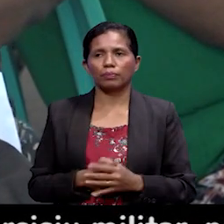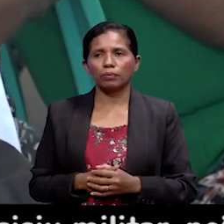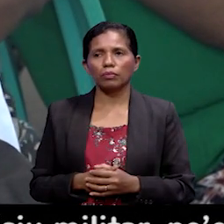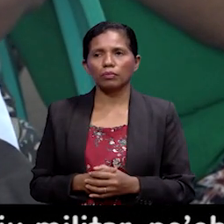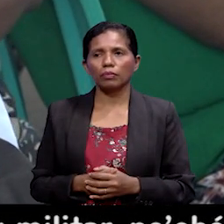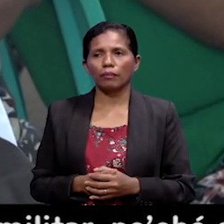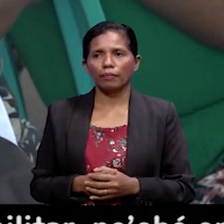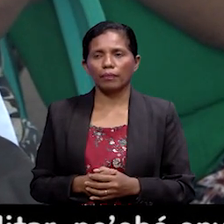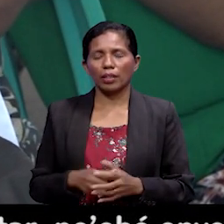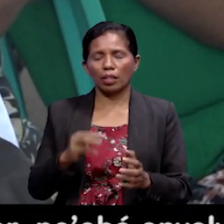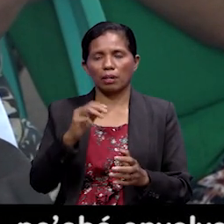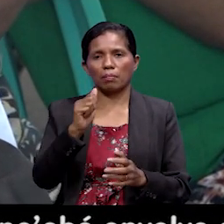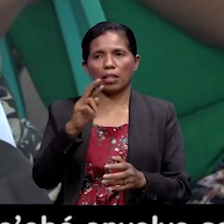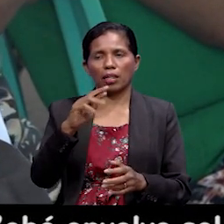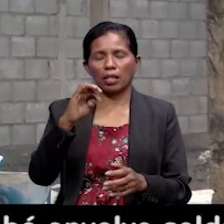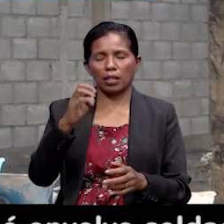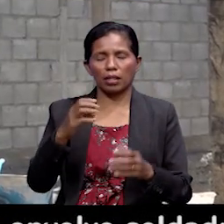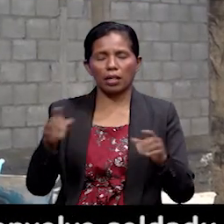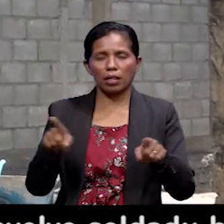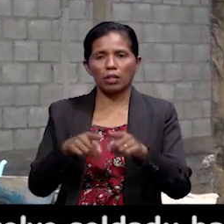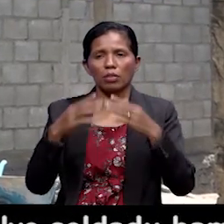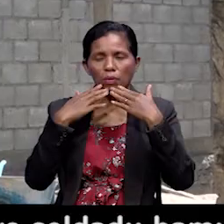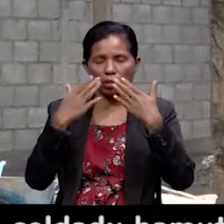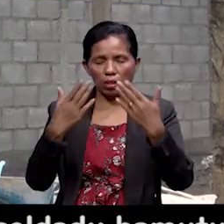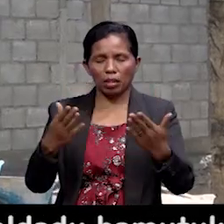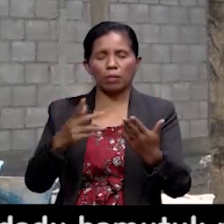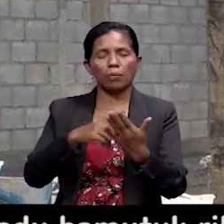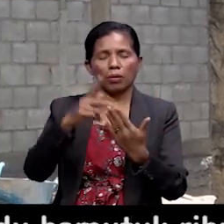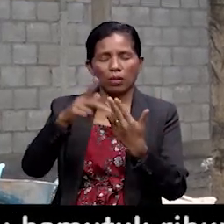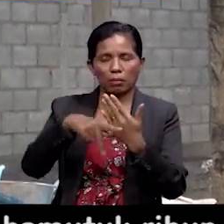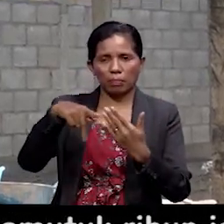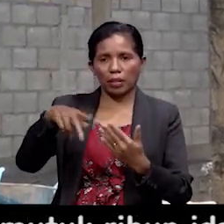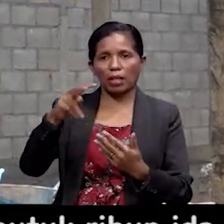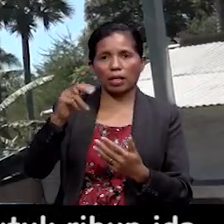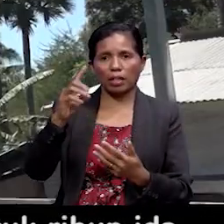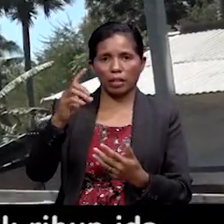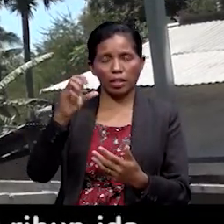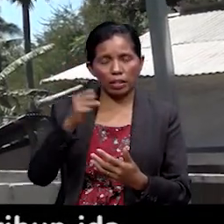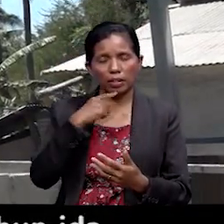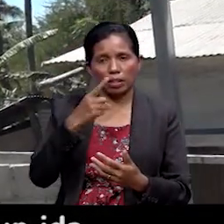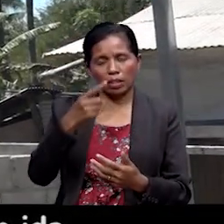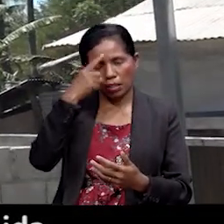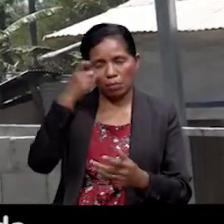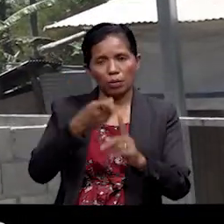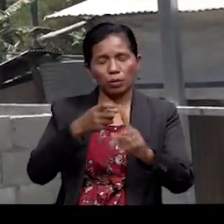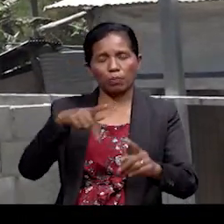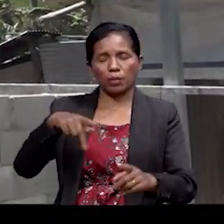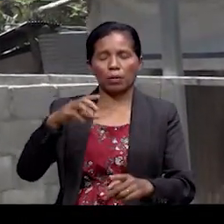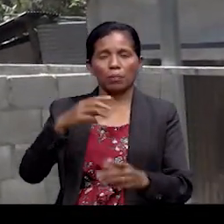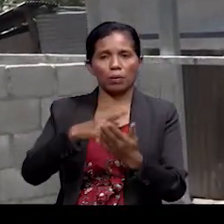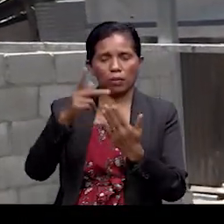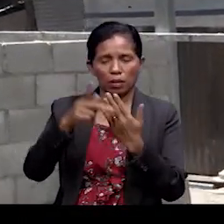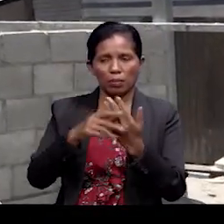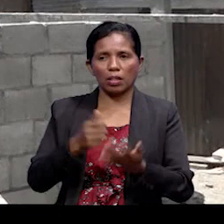Costa Hanessa beneficiaru fo agradecimento ba programa PNDC tambaliu husi programa ne bele ajuda tebe